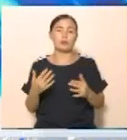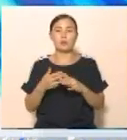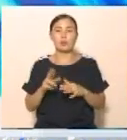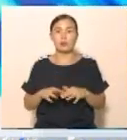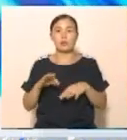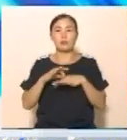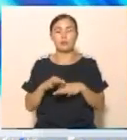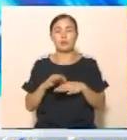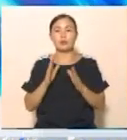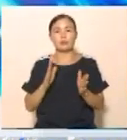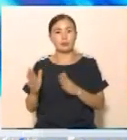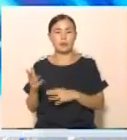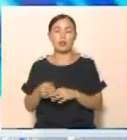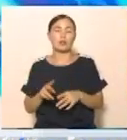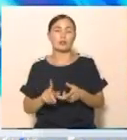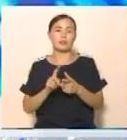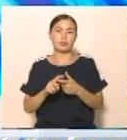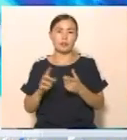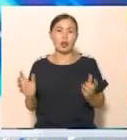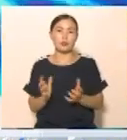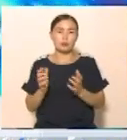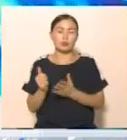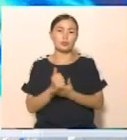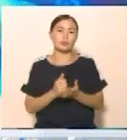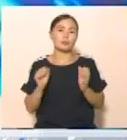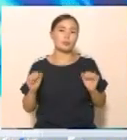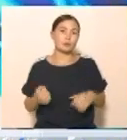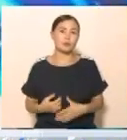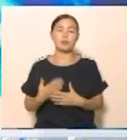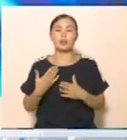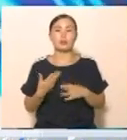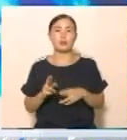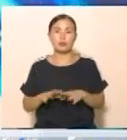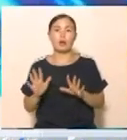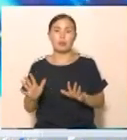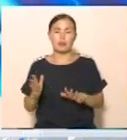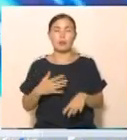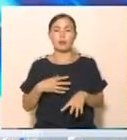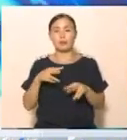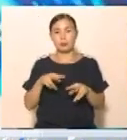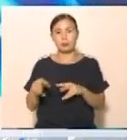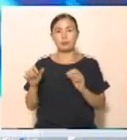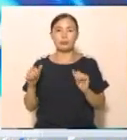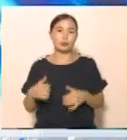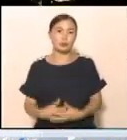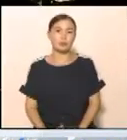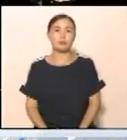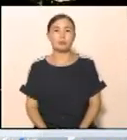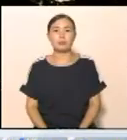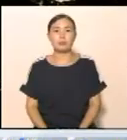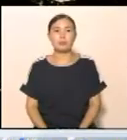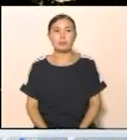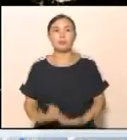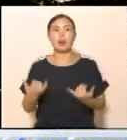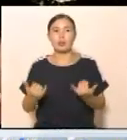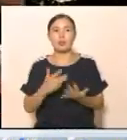ара қашықтық сақтаған жағдайда инфекцияның таралуына тосқауыл бола алатынын айтып отыр. Сонда ғана біз жағдайды бақылауда ұстай аламыз.